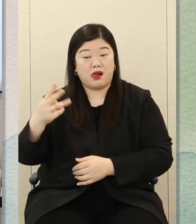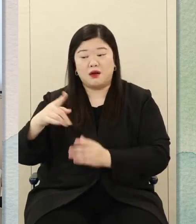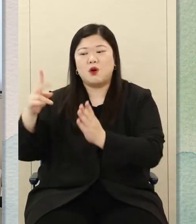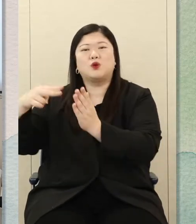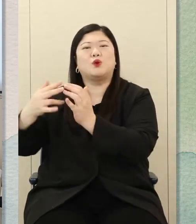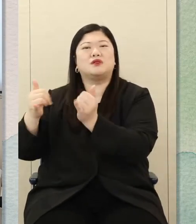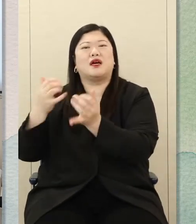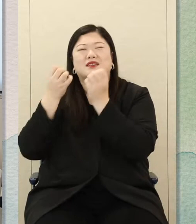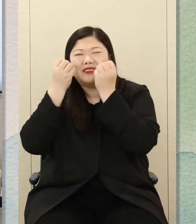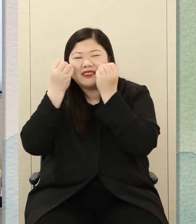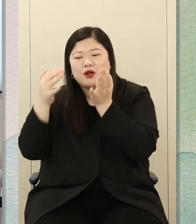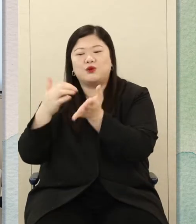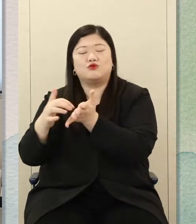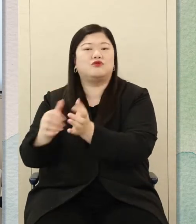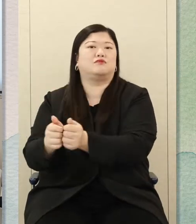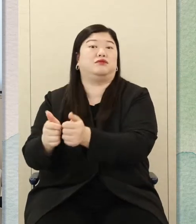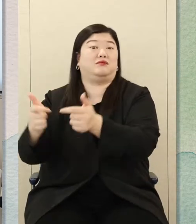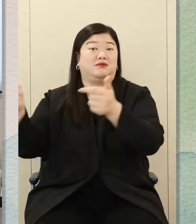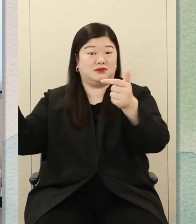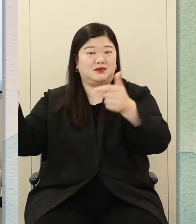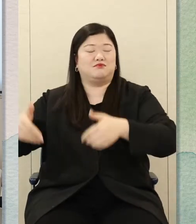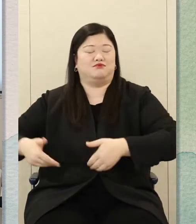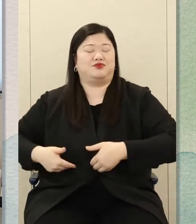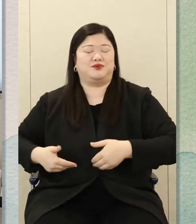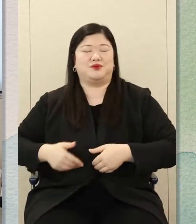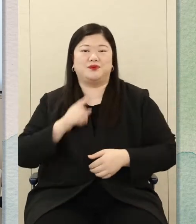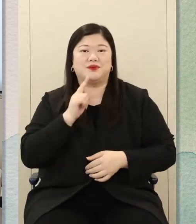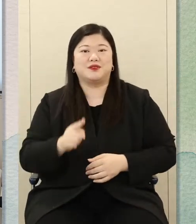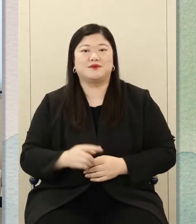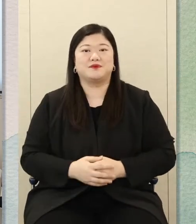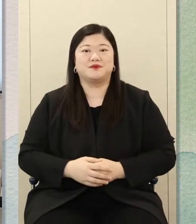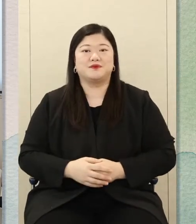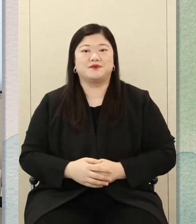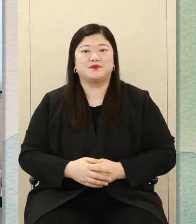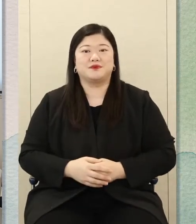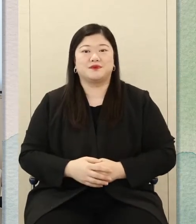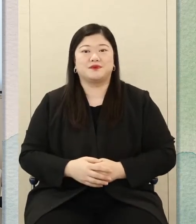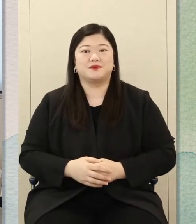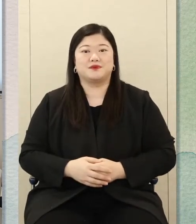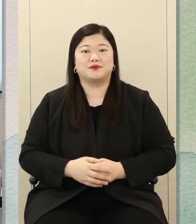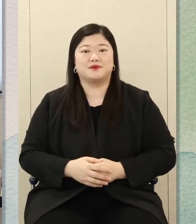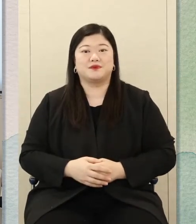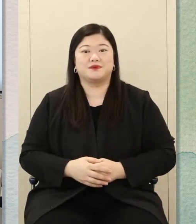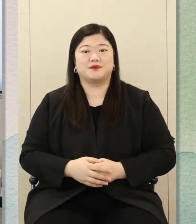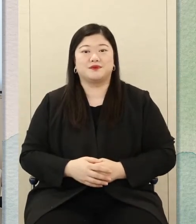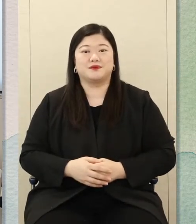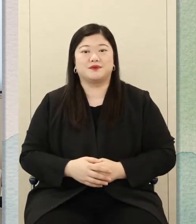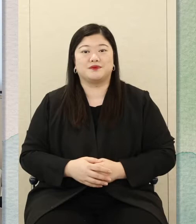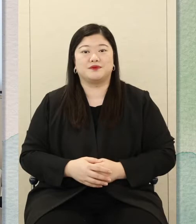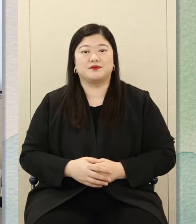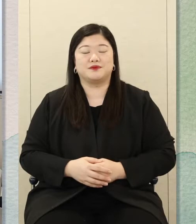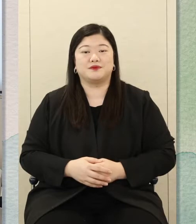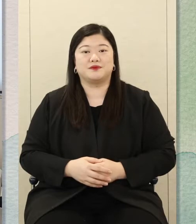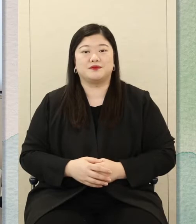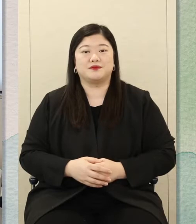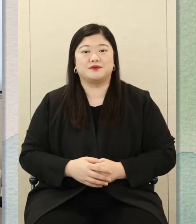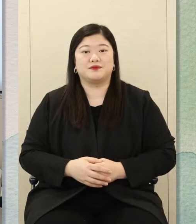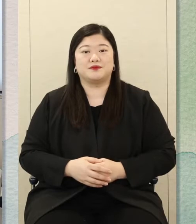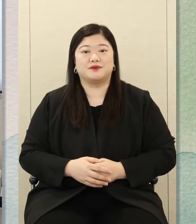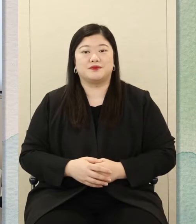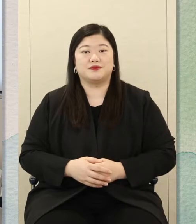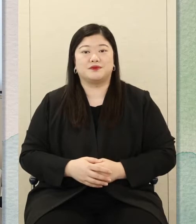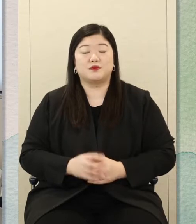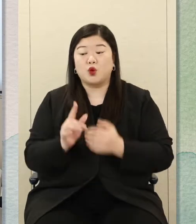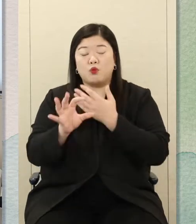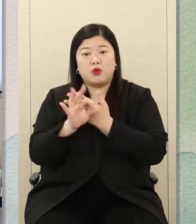예, 그런 생각을 한 거예요. 그래서 이제 저 되게 많은 독서 동아리들 저 같이 갔다 오고 그랬습니다. 예. 그래서